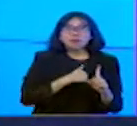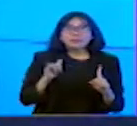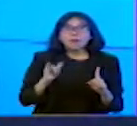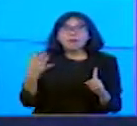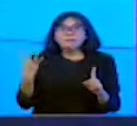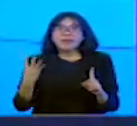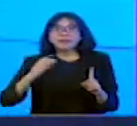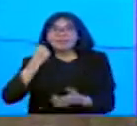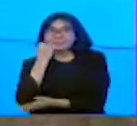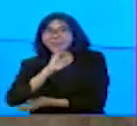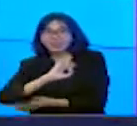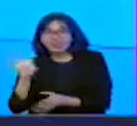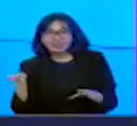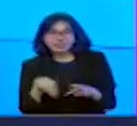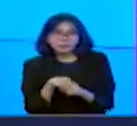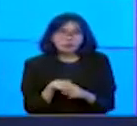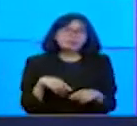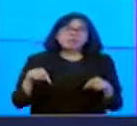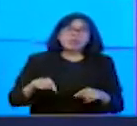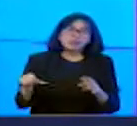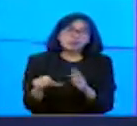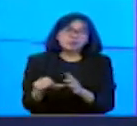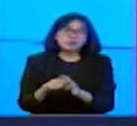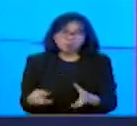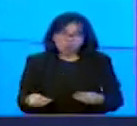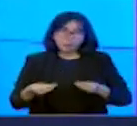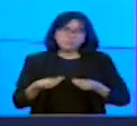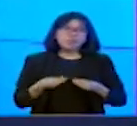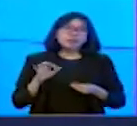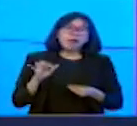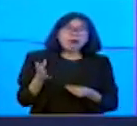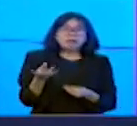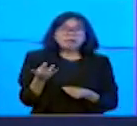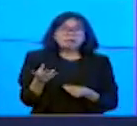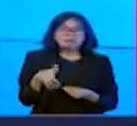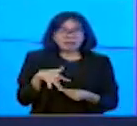Manfaatnya ya karena kebantu lah buat makan sehari-hari gitu.